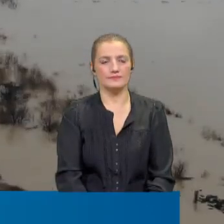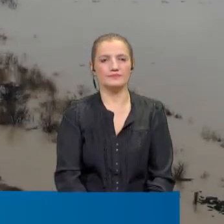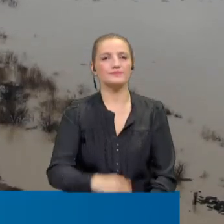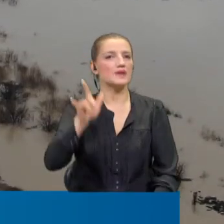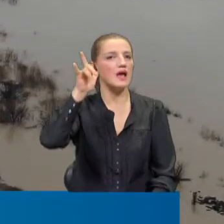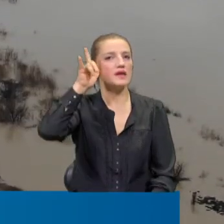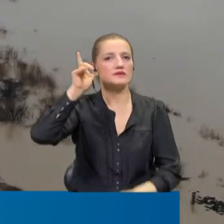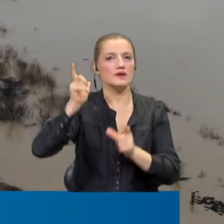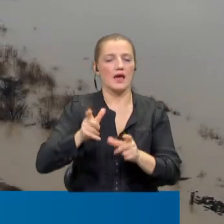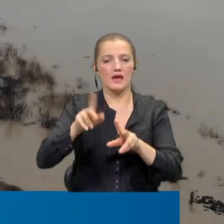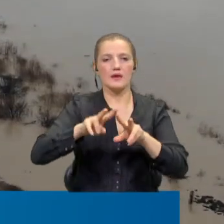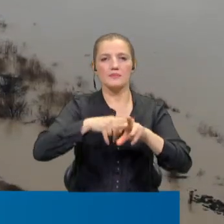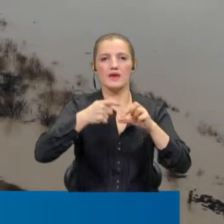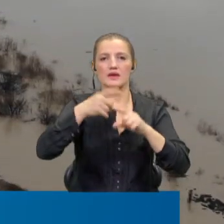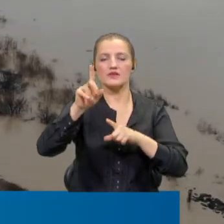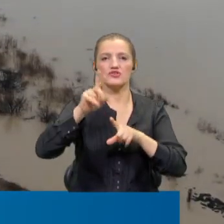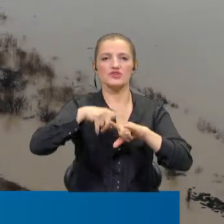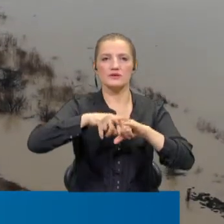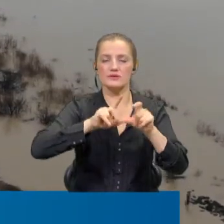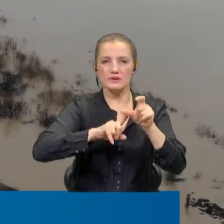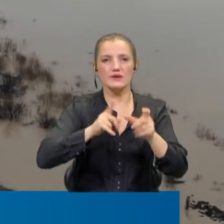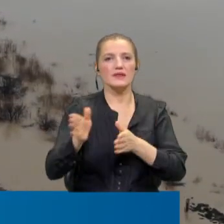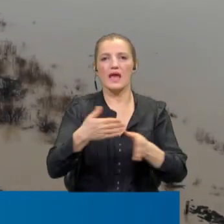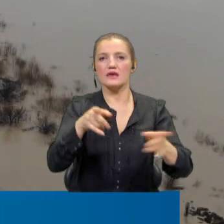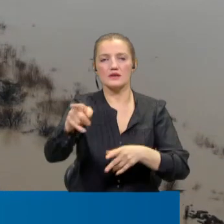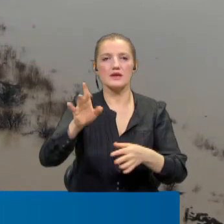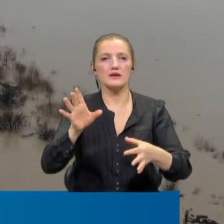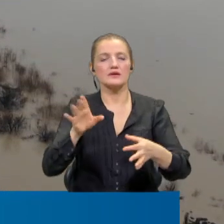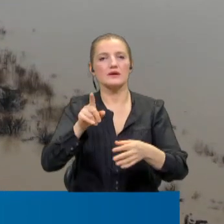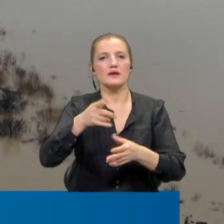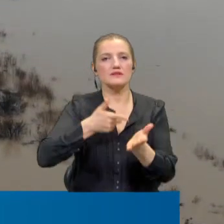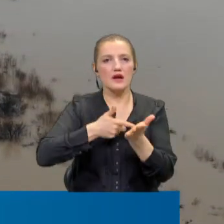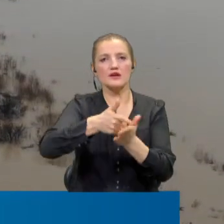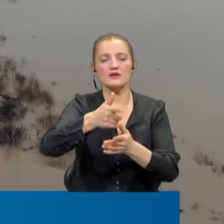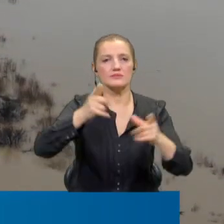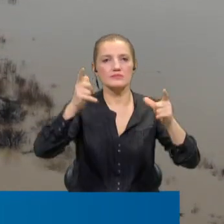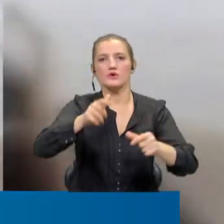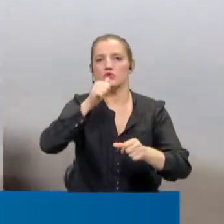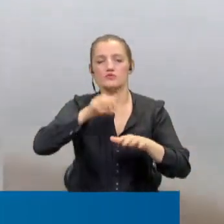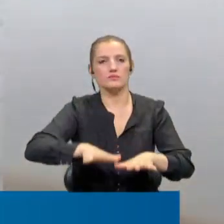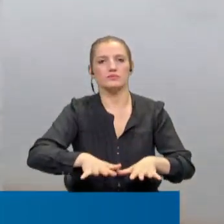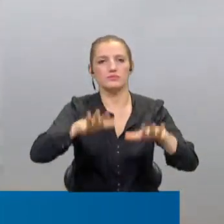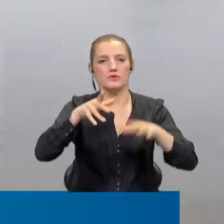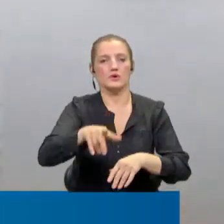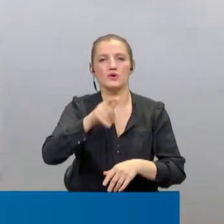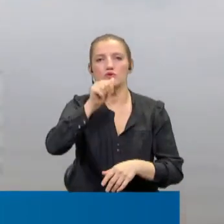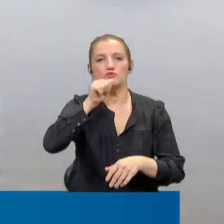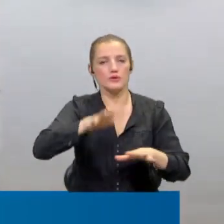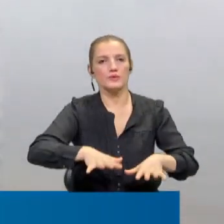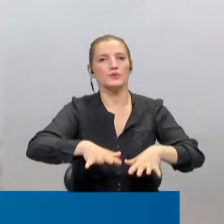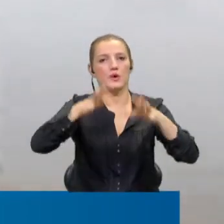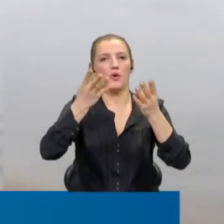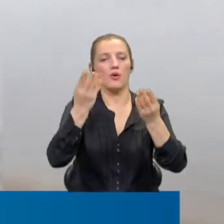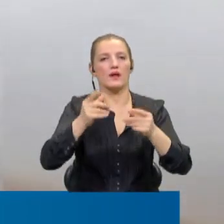bu Edirne'de Meriç ve Ergene nehirlerinin birleştiği köylerde birçok tarım arazisi su altında kaldı su seviyesinin